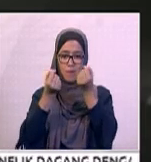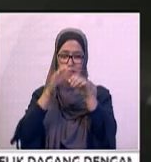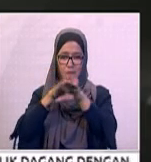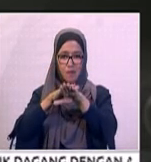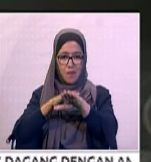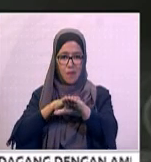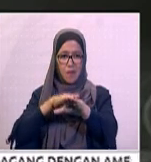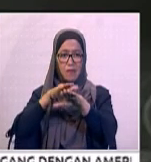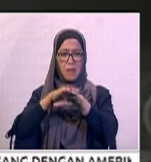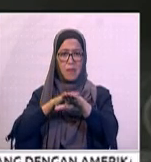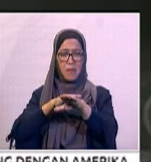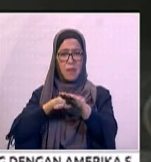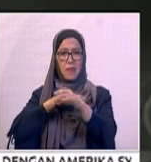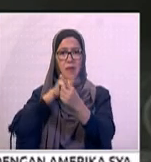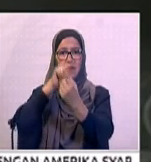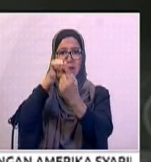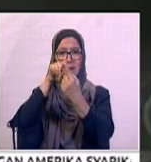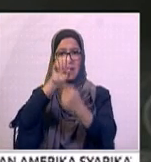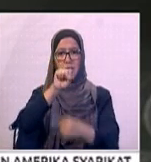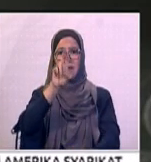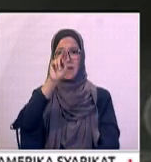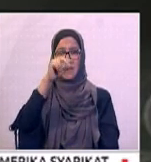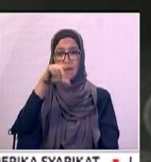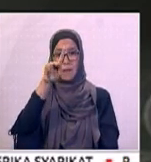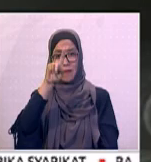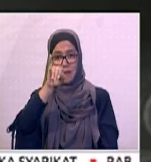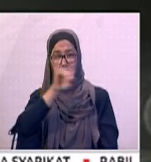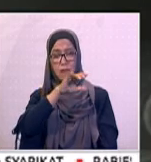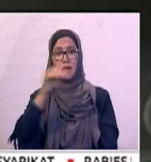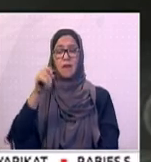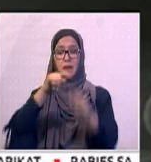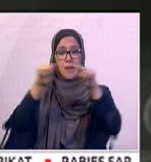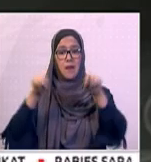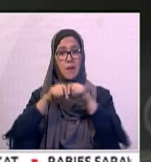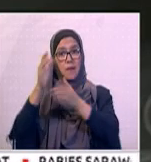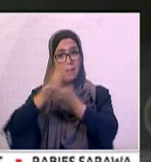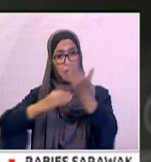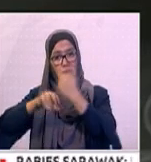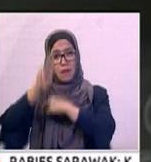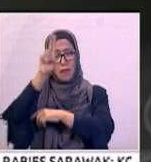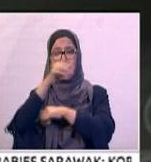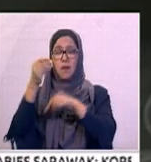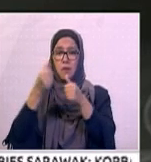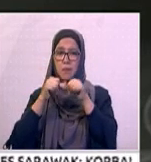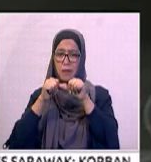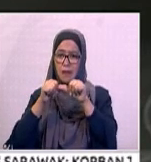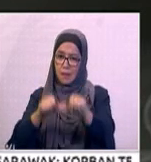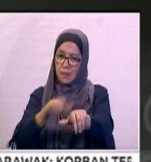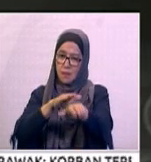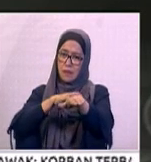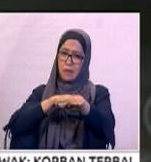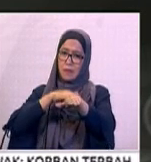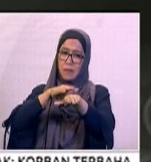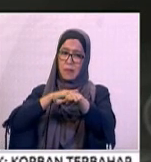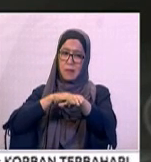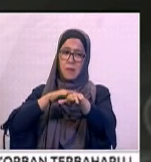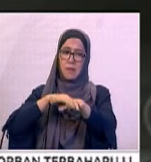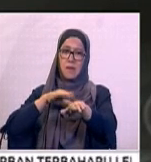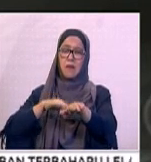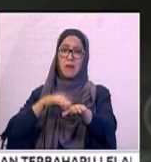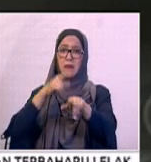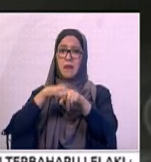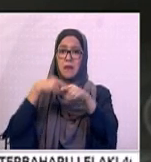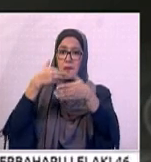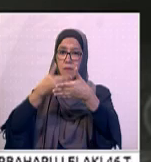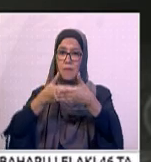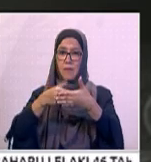ke Sungai dan lokasi-lokasi lain menuju ke arah utara. Masih lagi perlahan dari dua ke arah Inal, tapah-tapah ke Gopeng, Simpang Pulai ke Ipoh